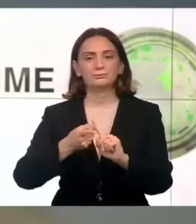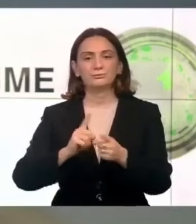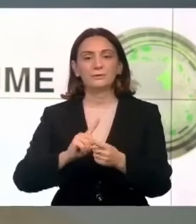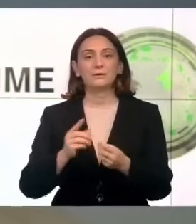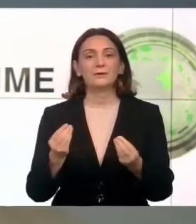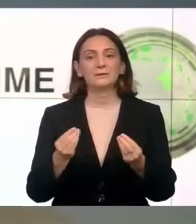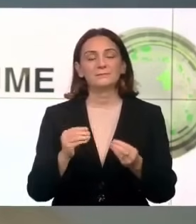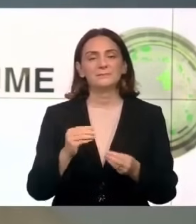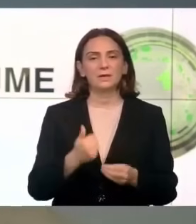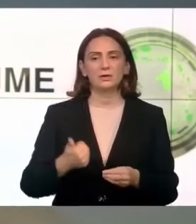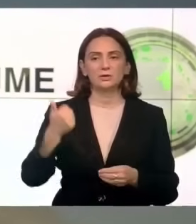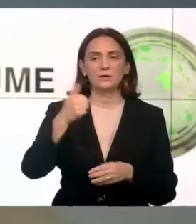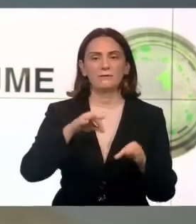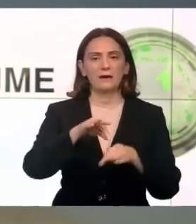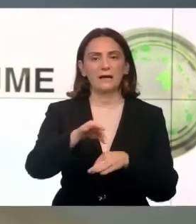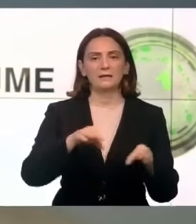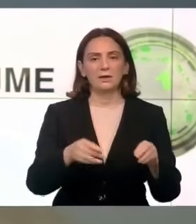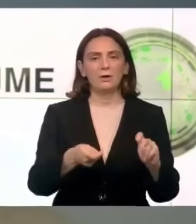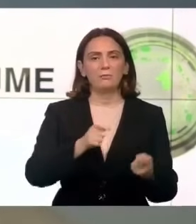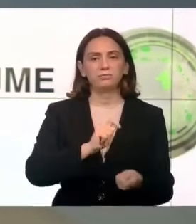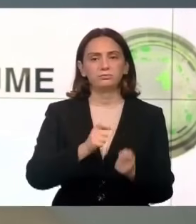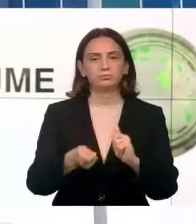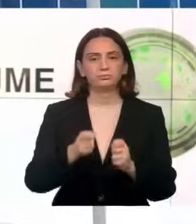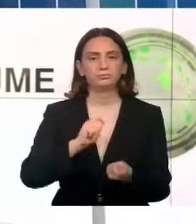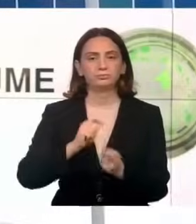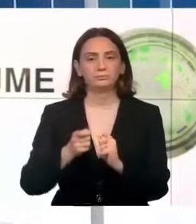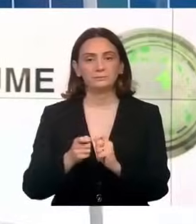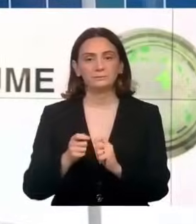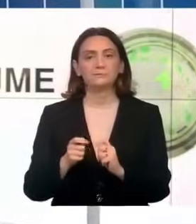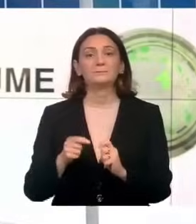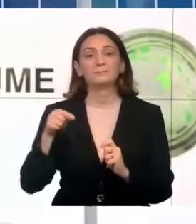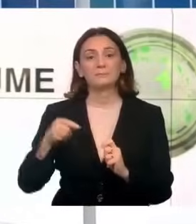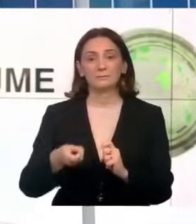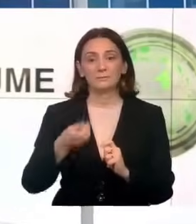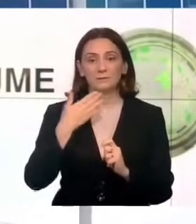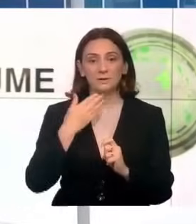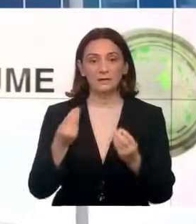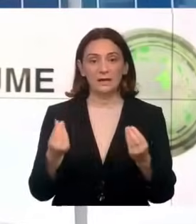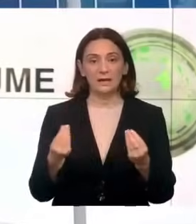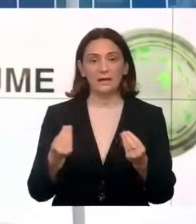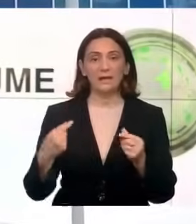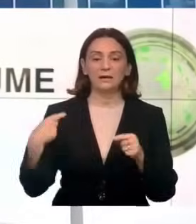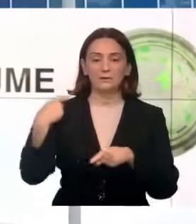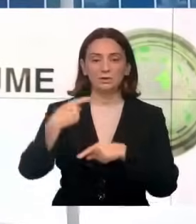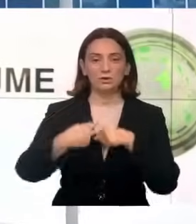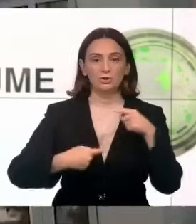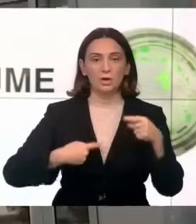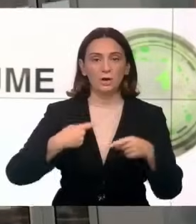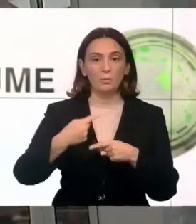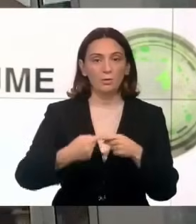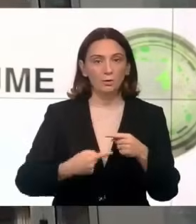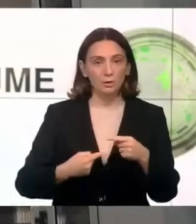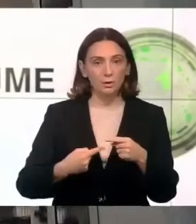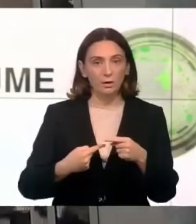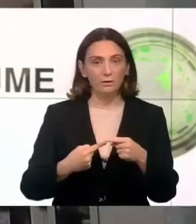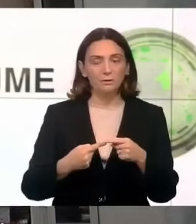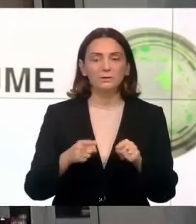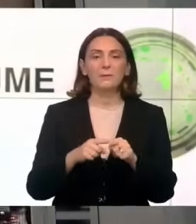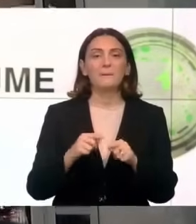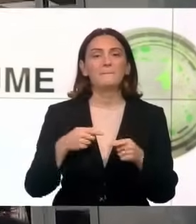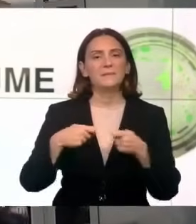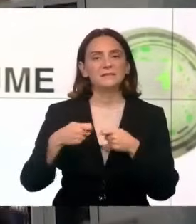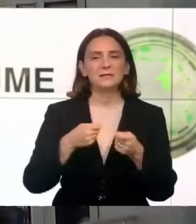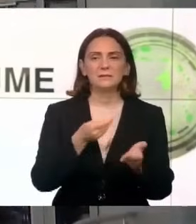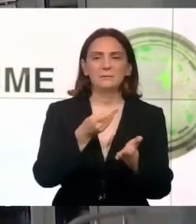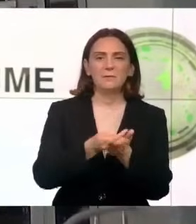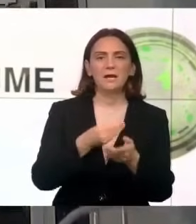veprimtarie rezulton të jetë përdorur kryesisht paraja në dorë, e cila është integruar në shoqërinë Ledio 04 SPK me ortak dhe